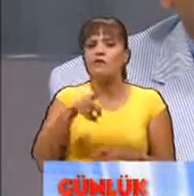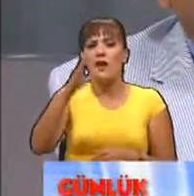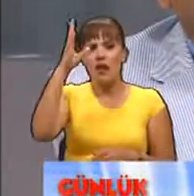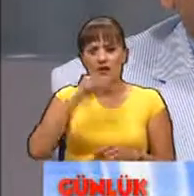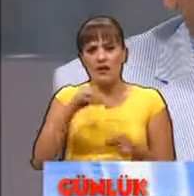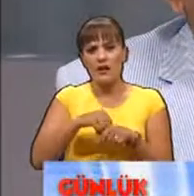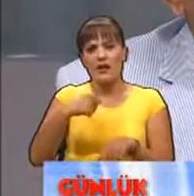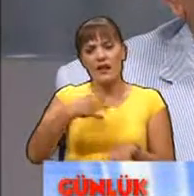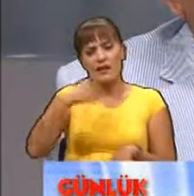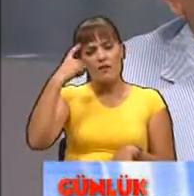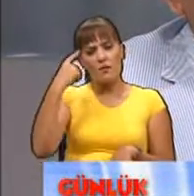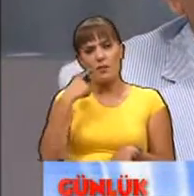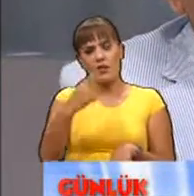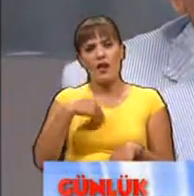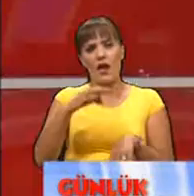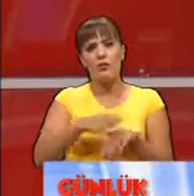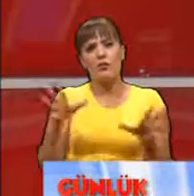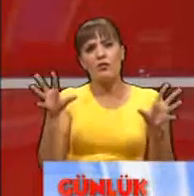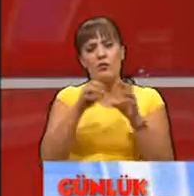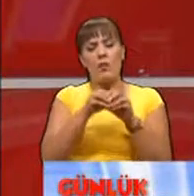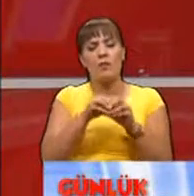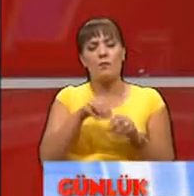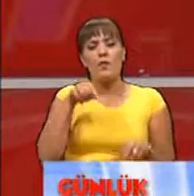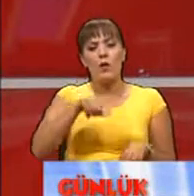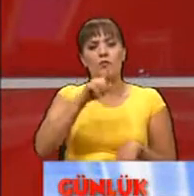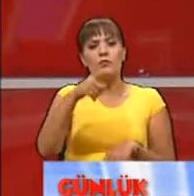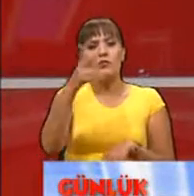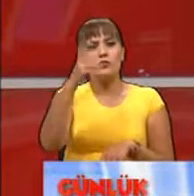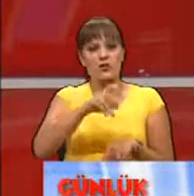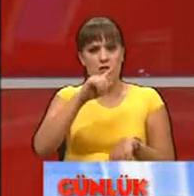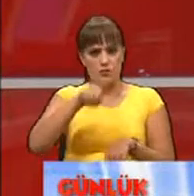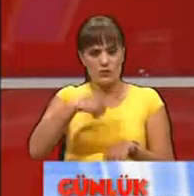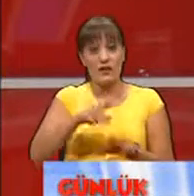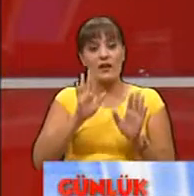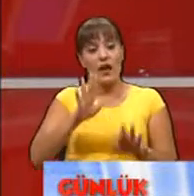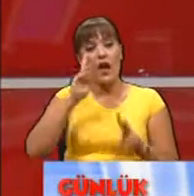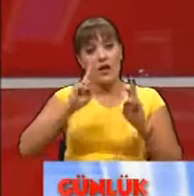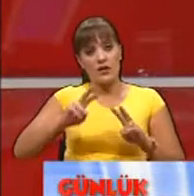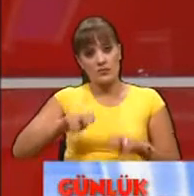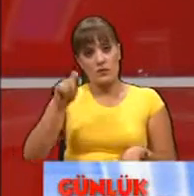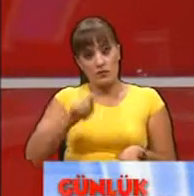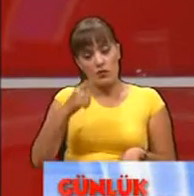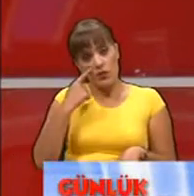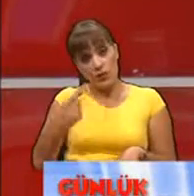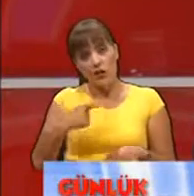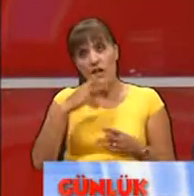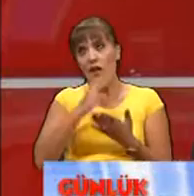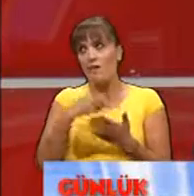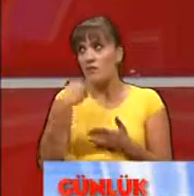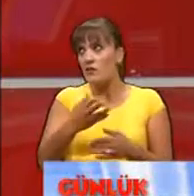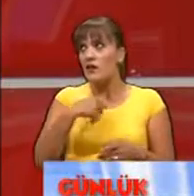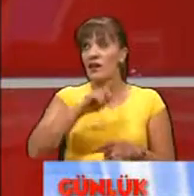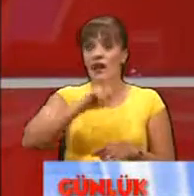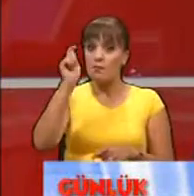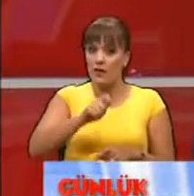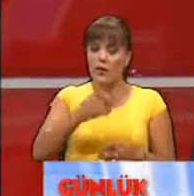anlaşılır kendi kafama göre hocam. Evet. Hemen toparlayalım. O zaman bu 3 ay süresinde ya araştırmamızı yapacağız, ona göre karar vereceğiz. Red mi